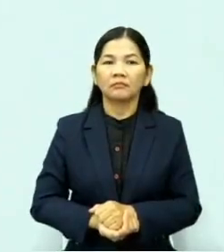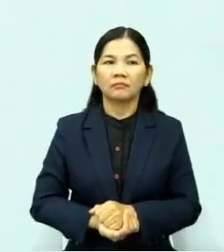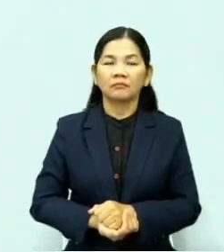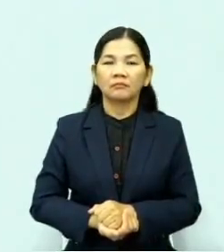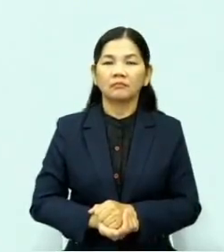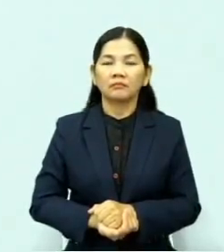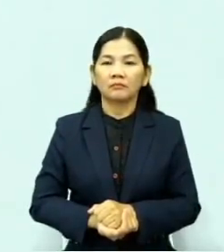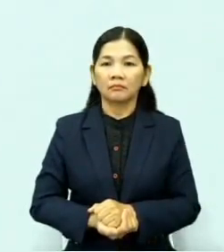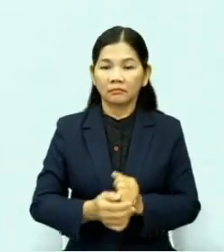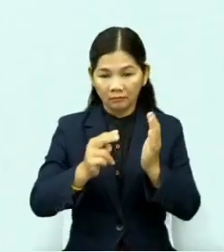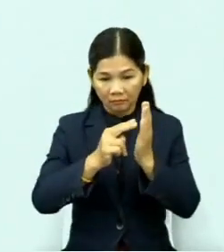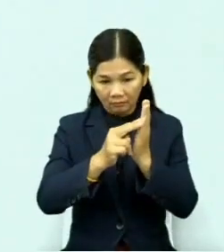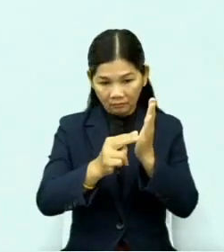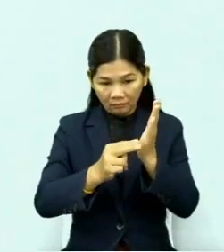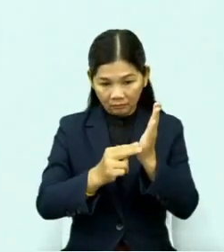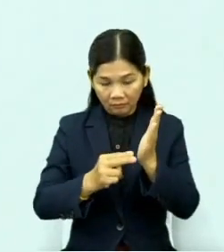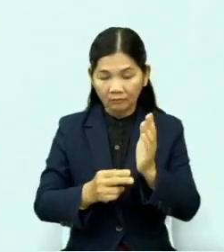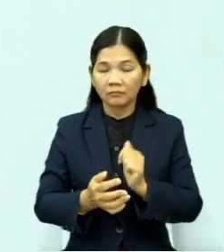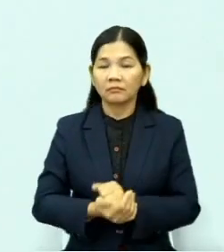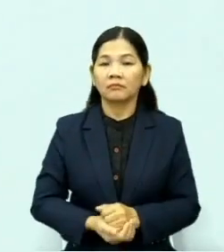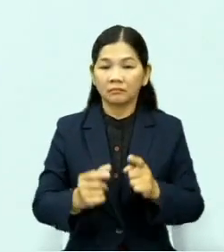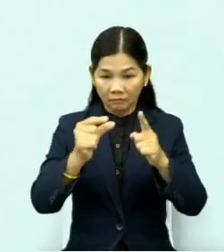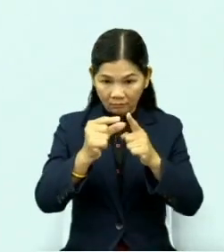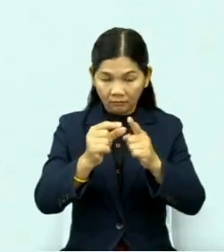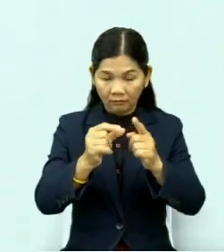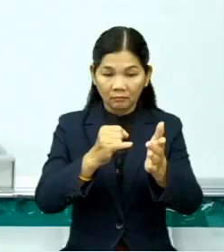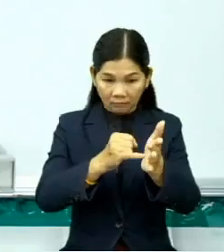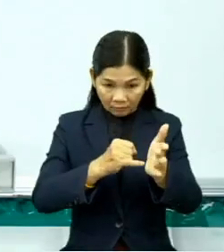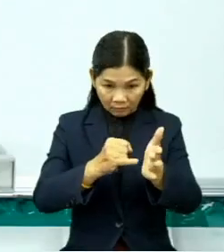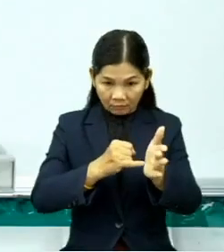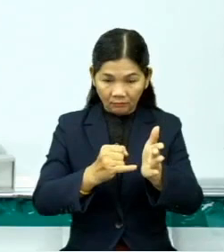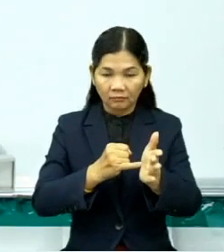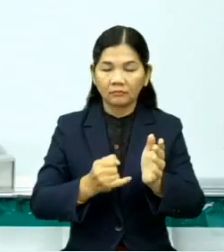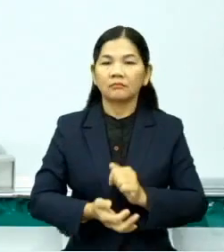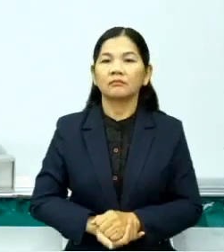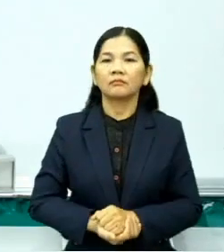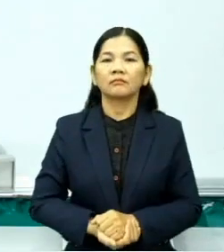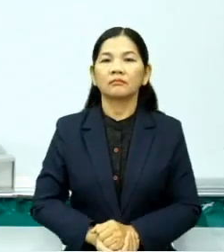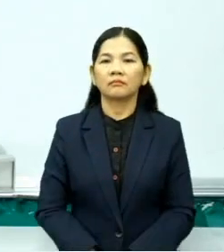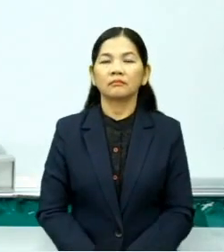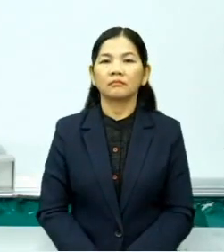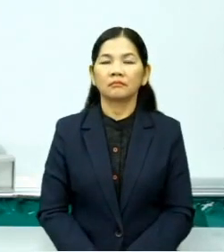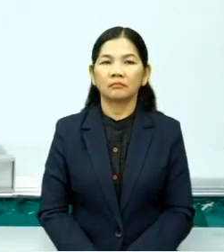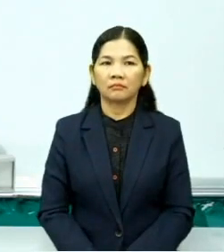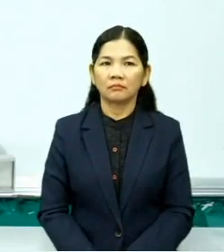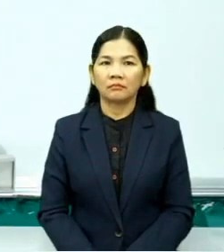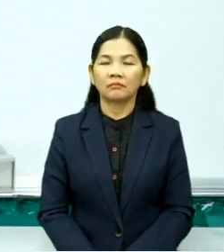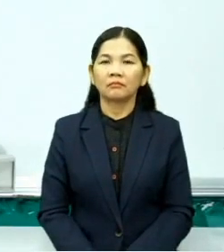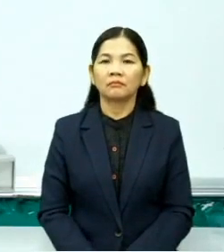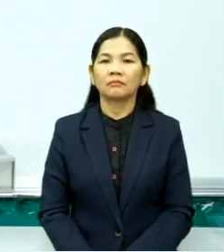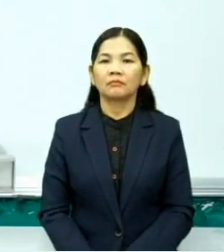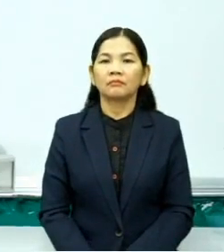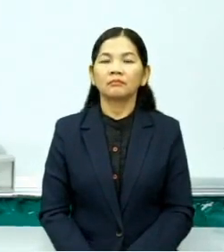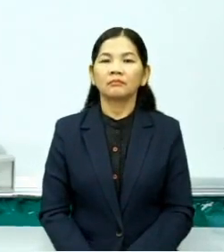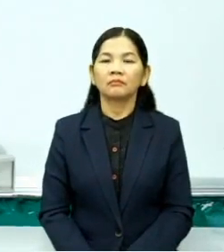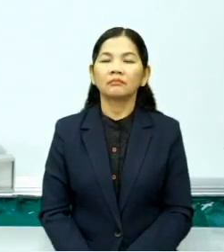ងទៅងាកទៅអត្ថបទយើងទាំងអស់គ្នាចាយើងមើលទៅក្នុងអត្ថបទរបស់យើងណាកូនណាចាអ